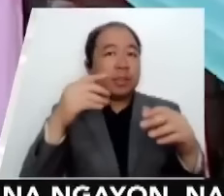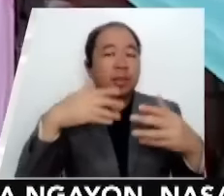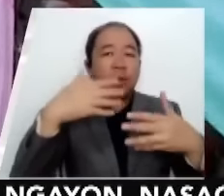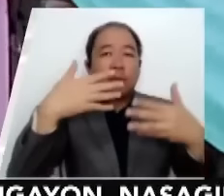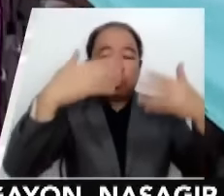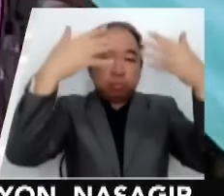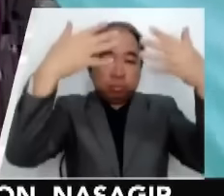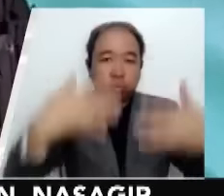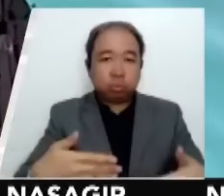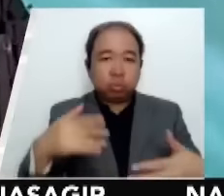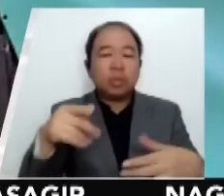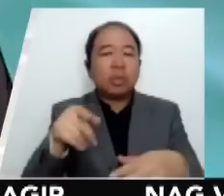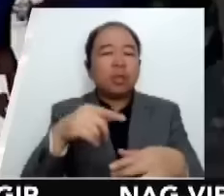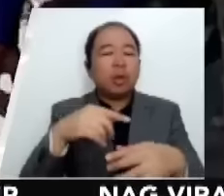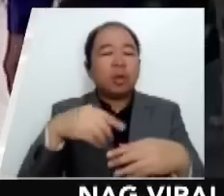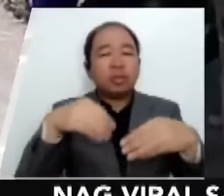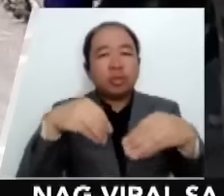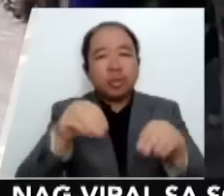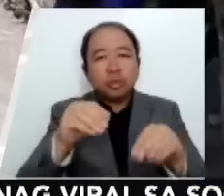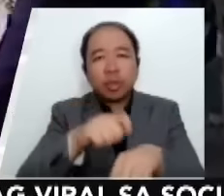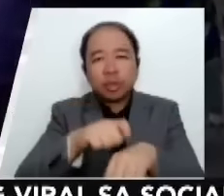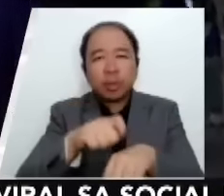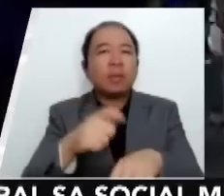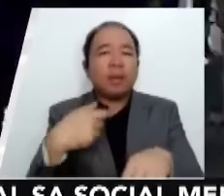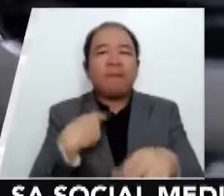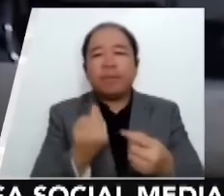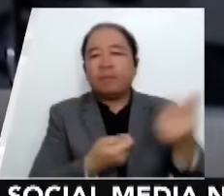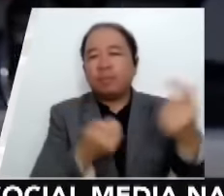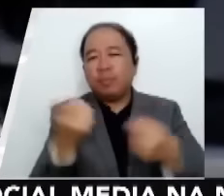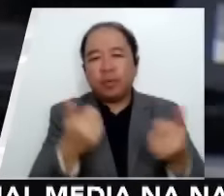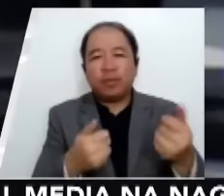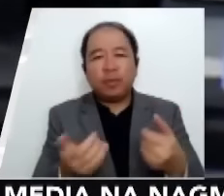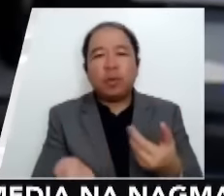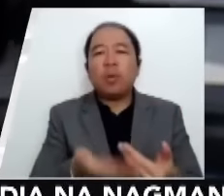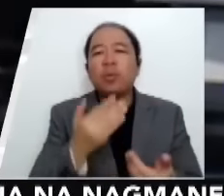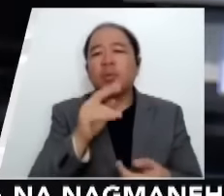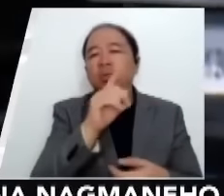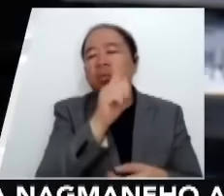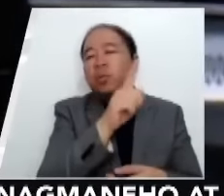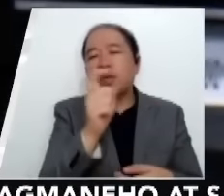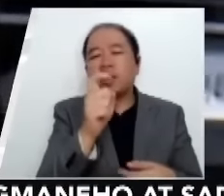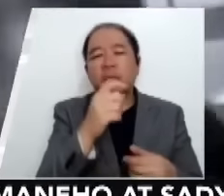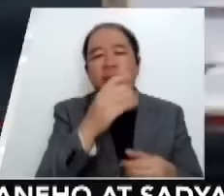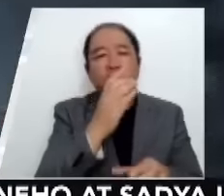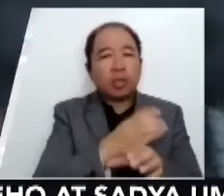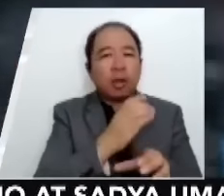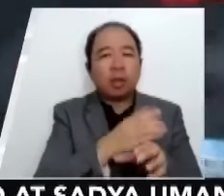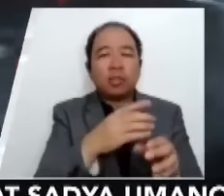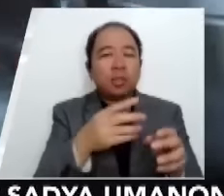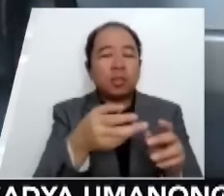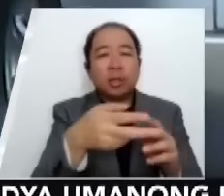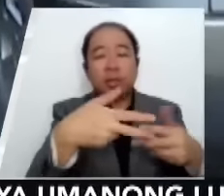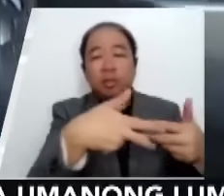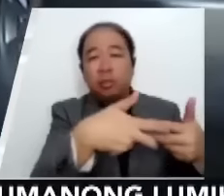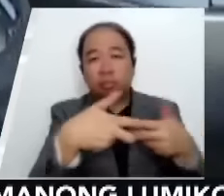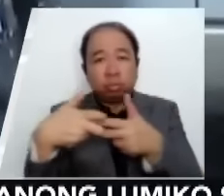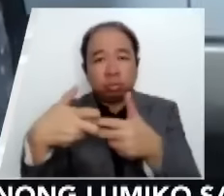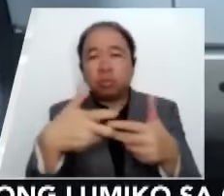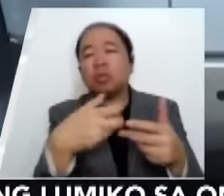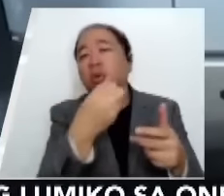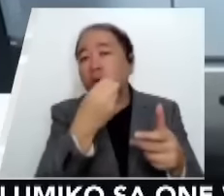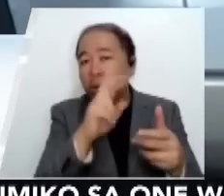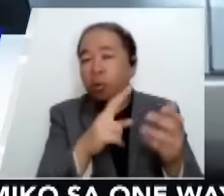bangketa ang binaklas. Mahigit 100 sasakyan ang tinikitan o hinatak. Tuloy ring binabantayan